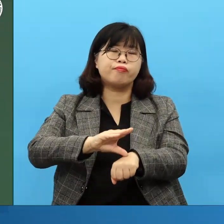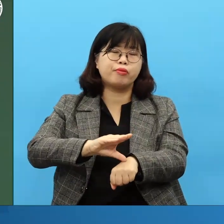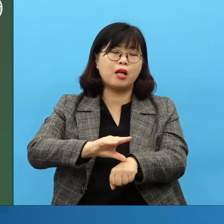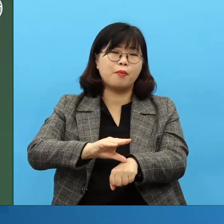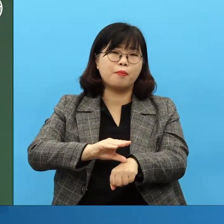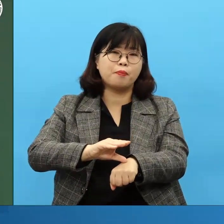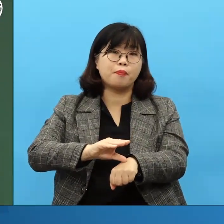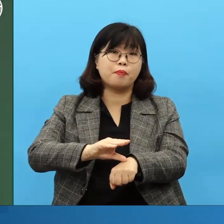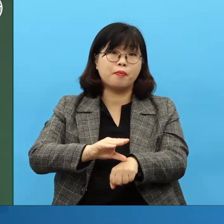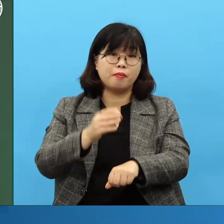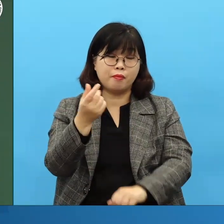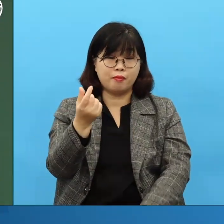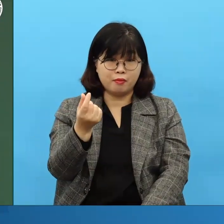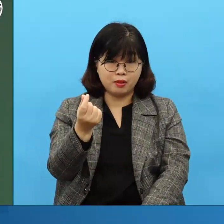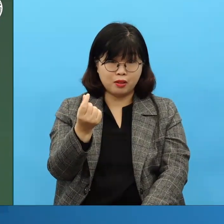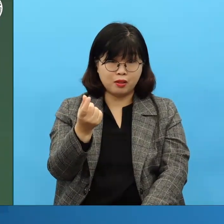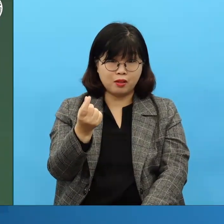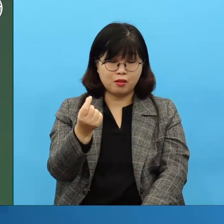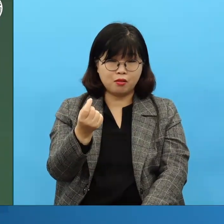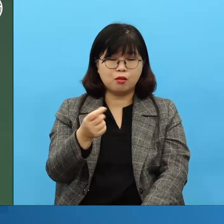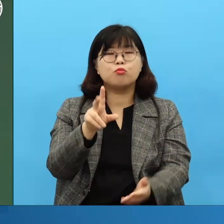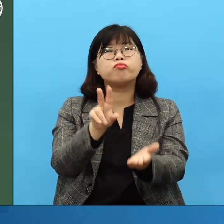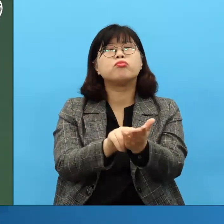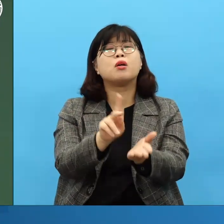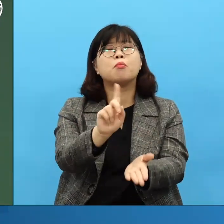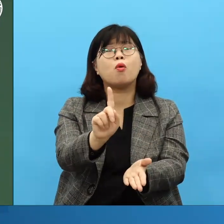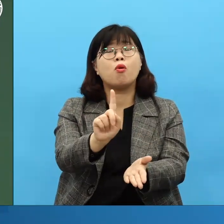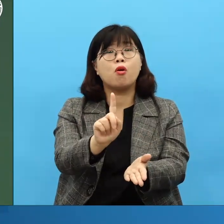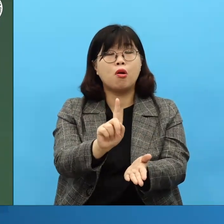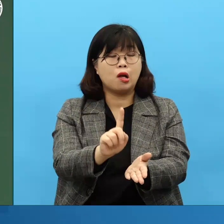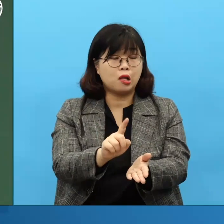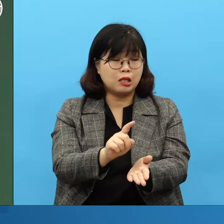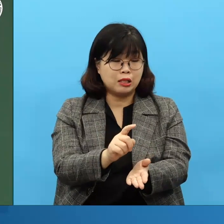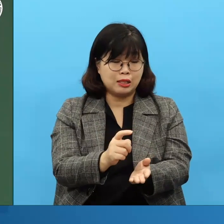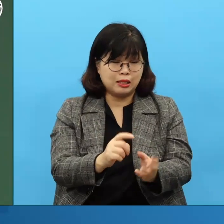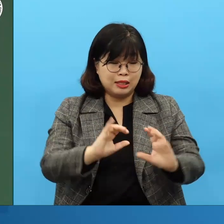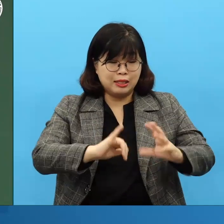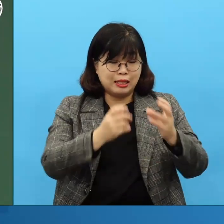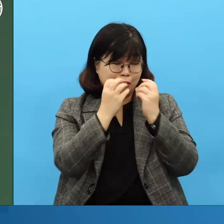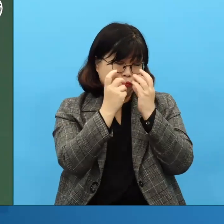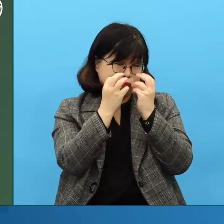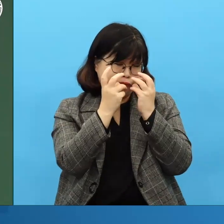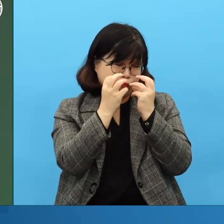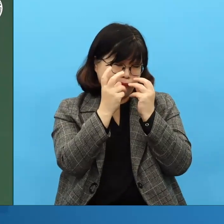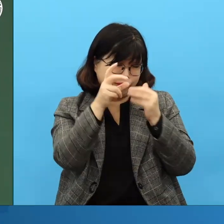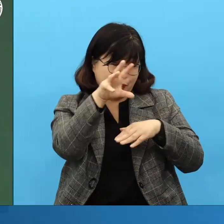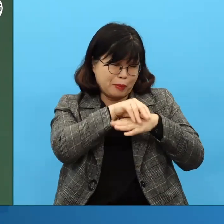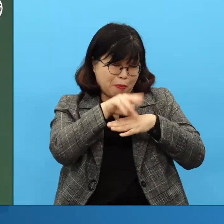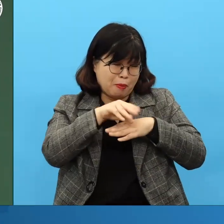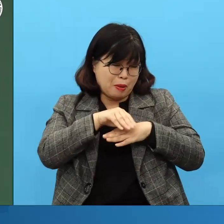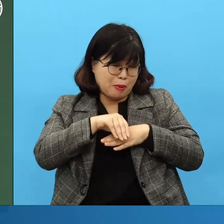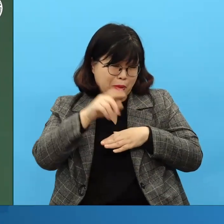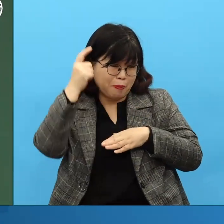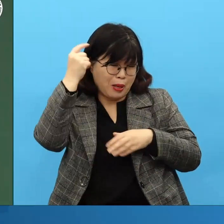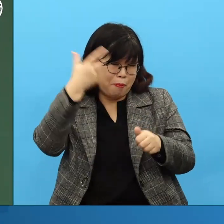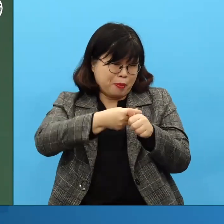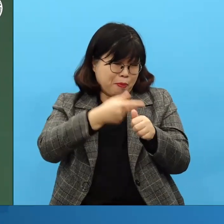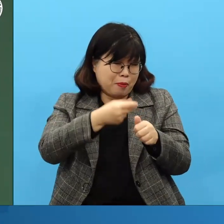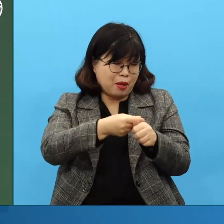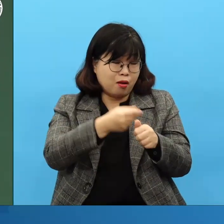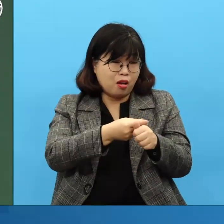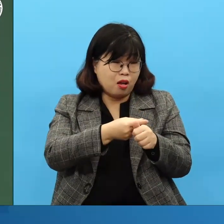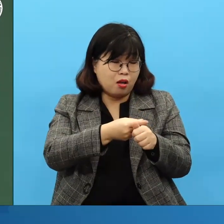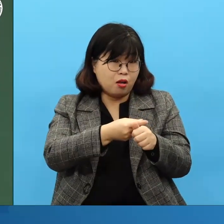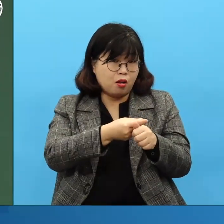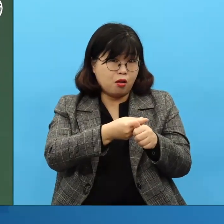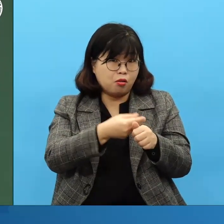됐단 말이에요. But the problem is we're imprinted with everything else except for this. 그래서 안 된다는 겁니다. And that's why the works cannot arise. 그래서